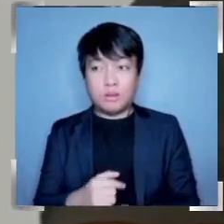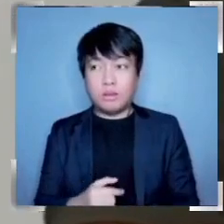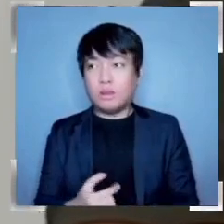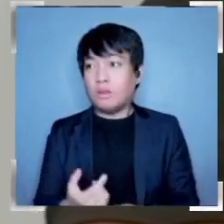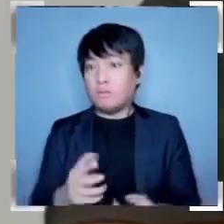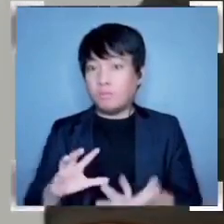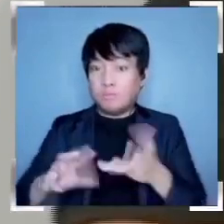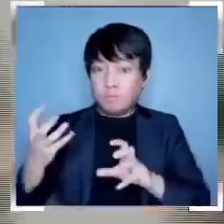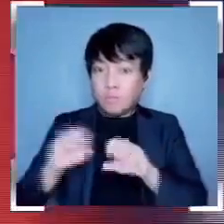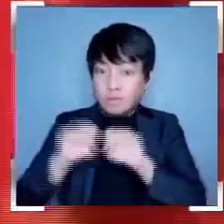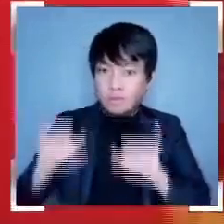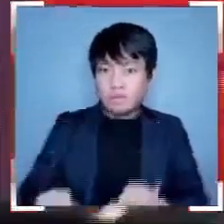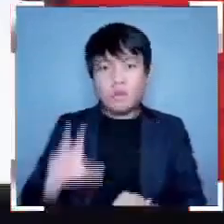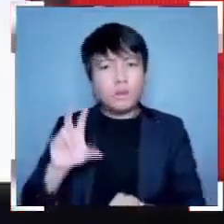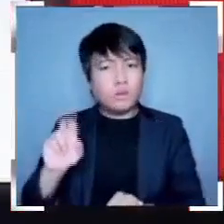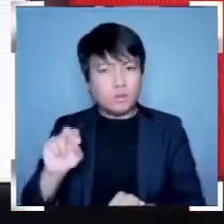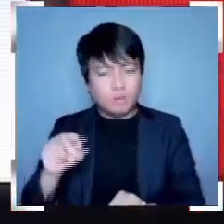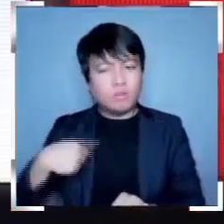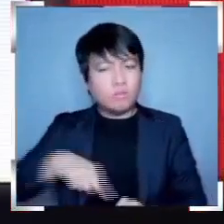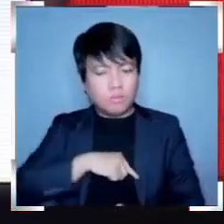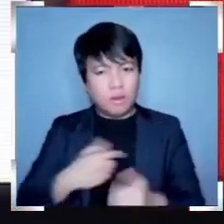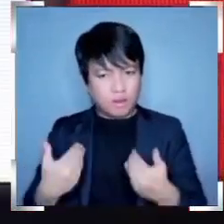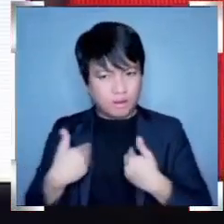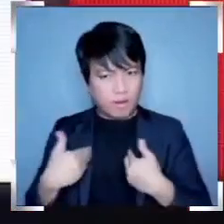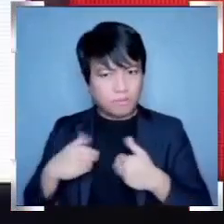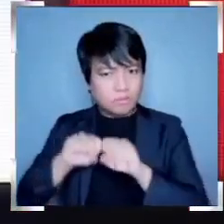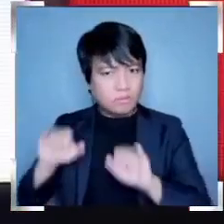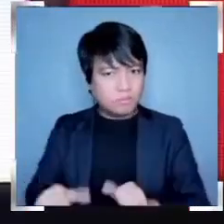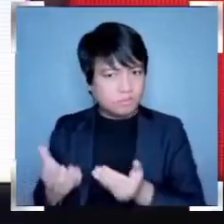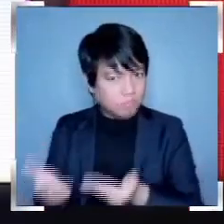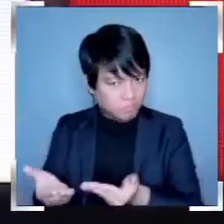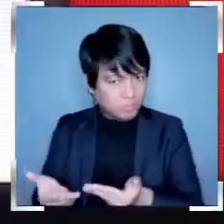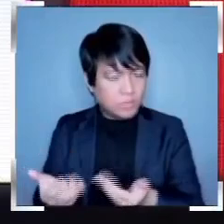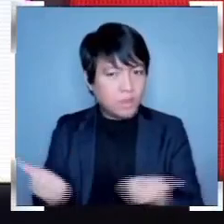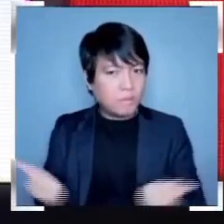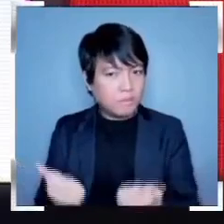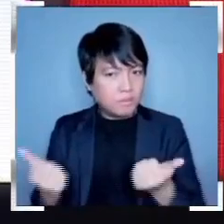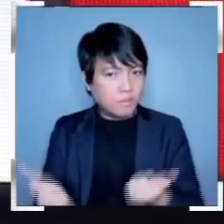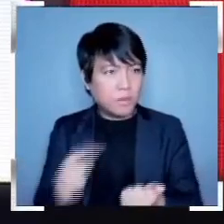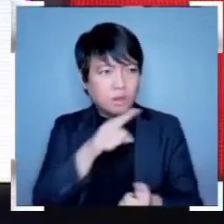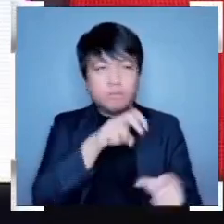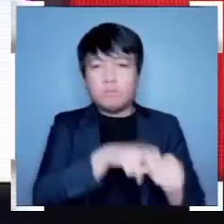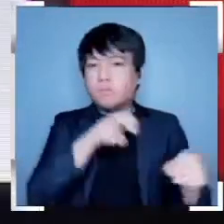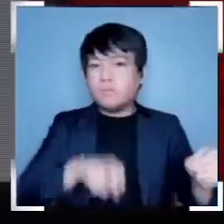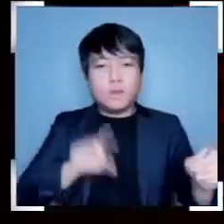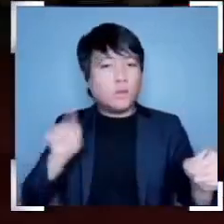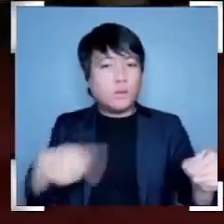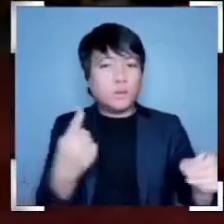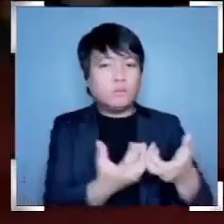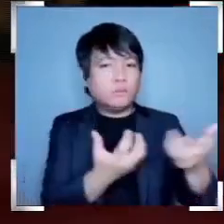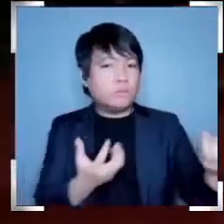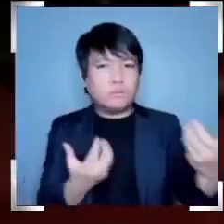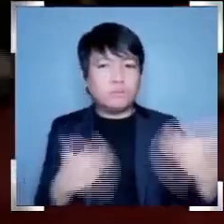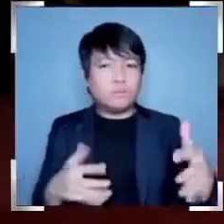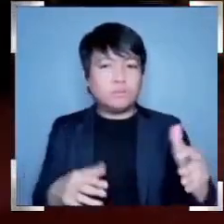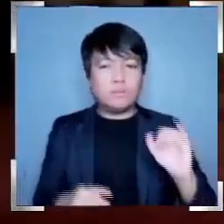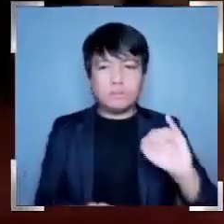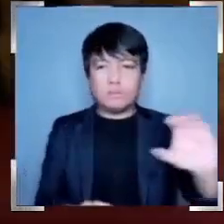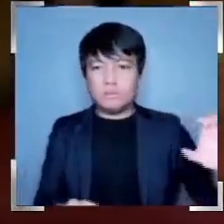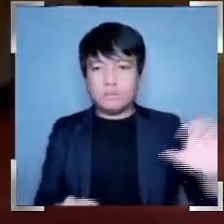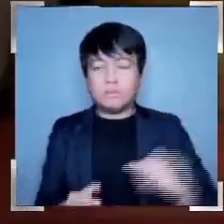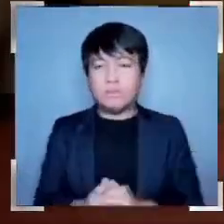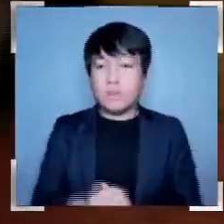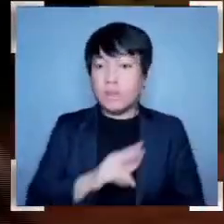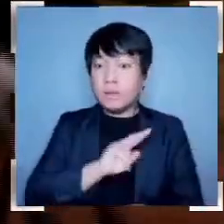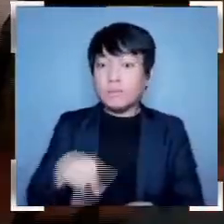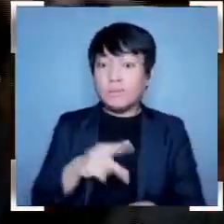longer members of the ICC. Dati nang nanindigan ng Pangulo na walang balak ang kanyang administrasyon na muling sumali sa ICC na kinalasan ng Pilipinas sa